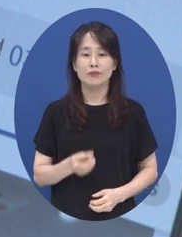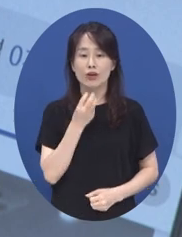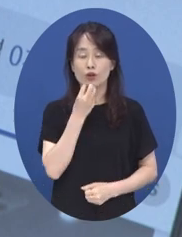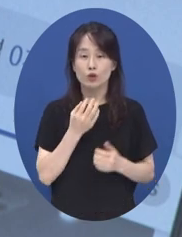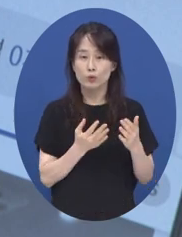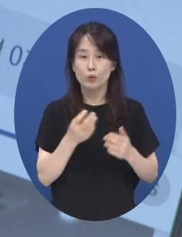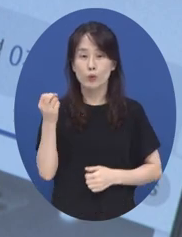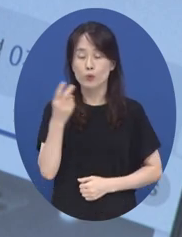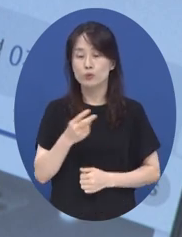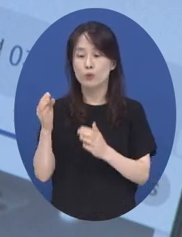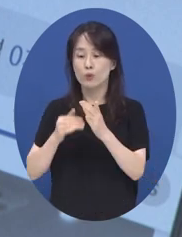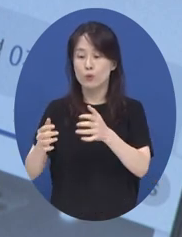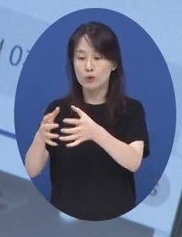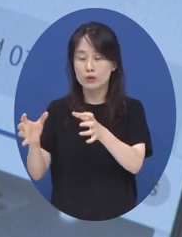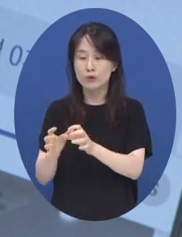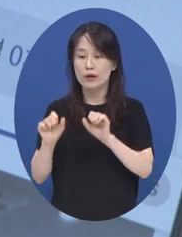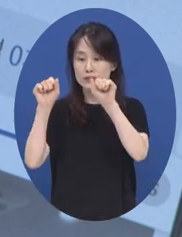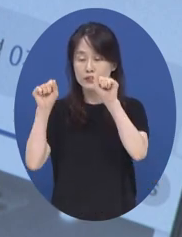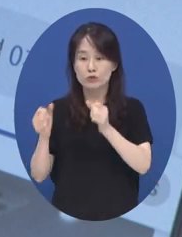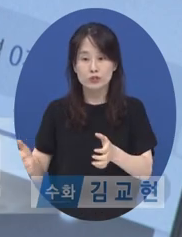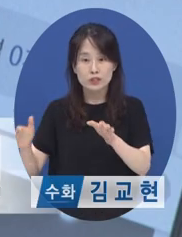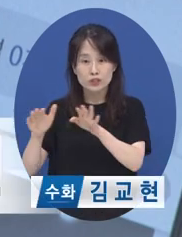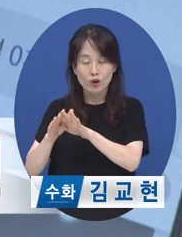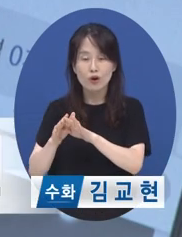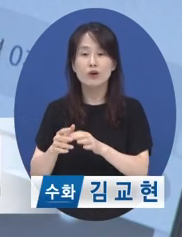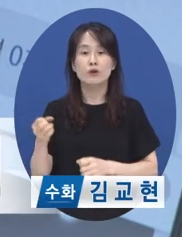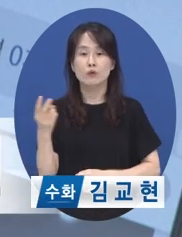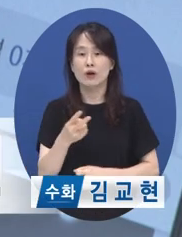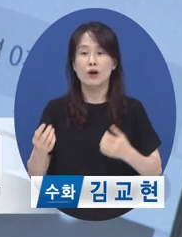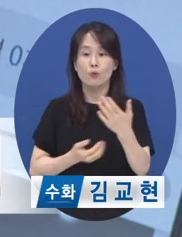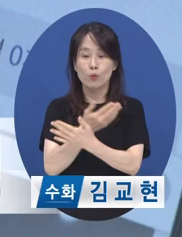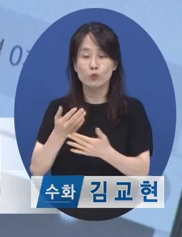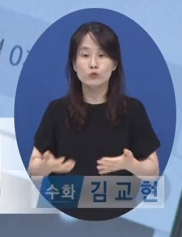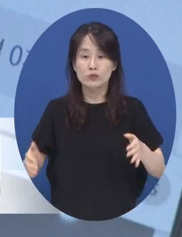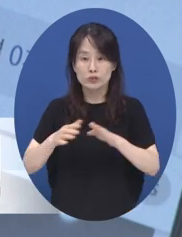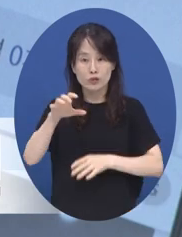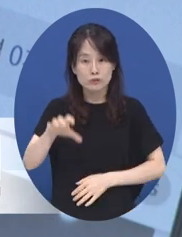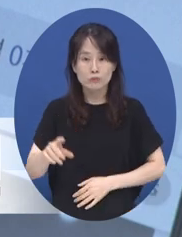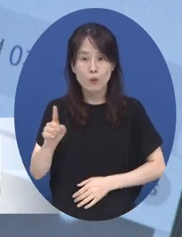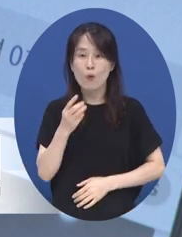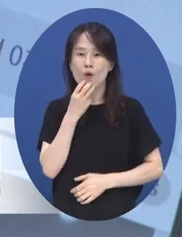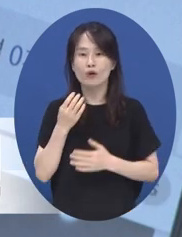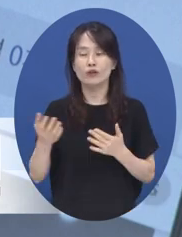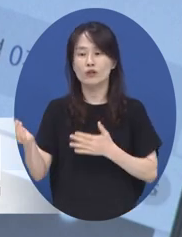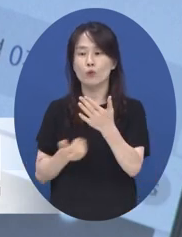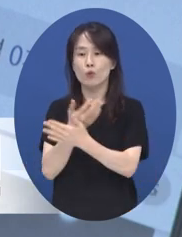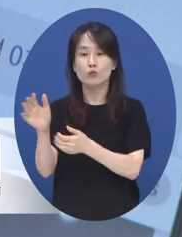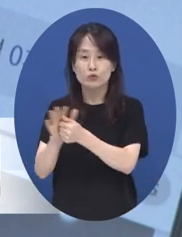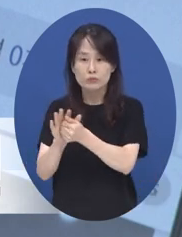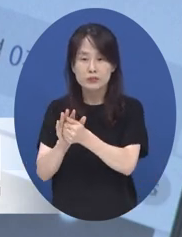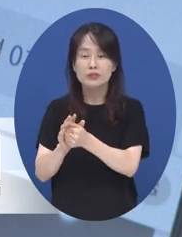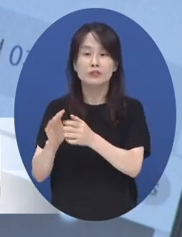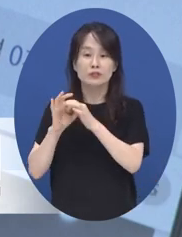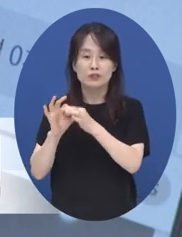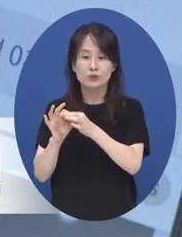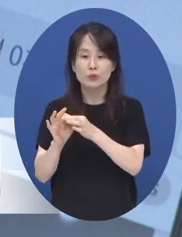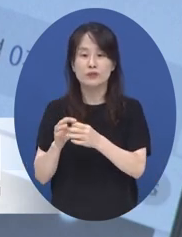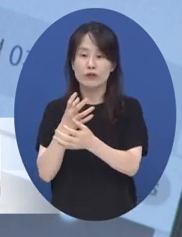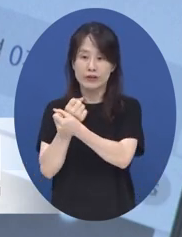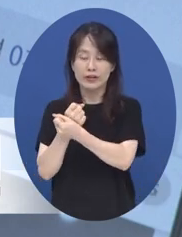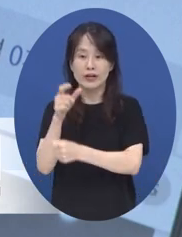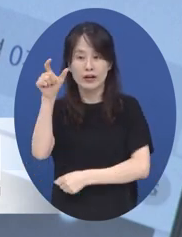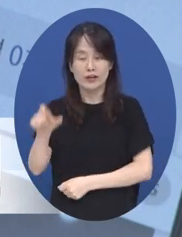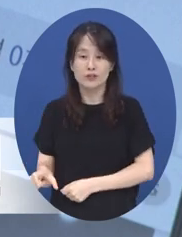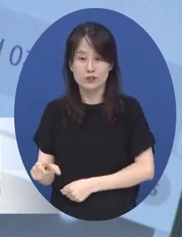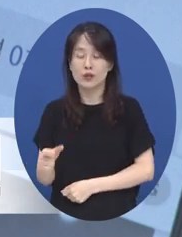경기도와 경기도 공공기관의 체육시설을 비롯한 공유 시설들은 경기 공유 서비스를 통해 예약부터 결제까지 손쉽게